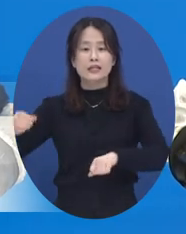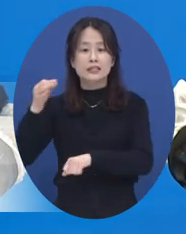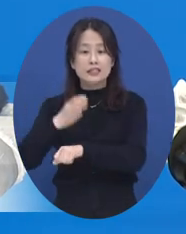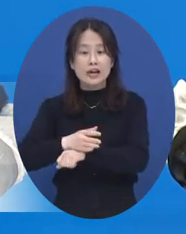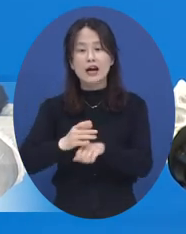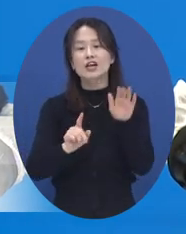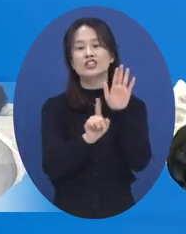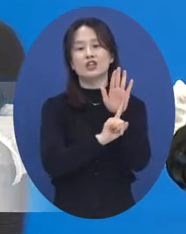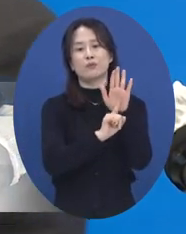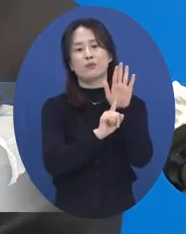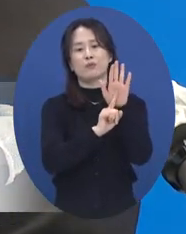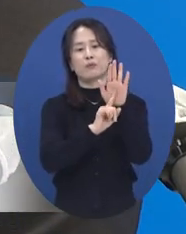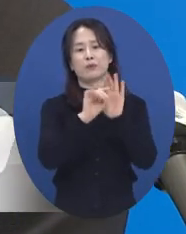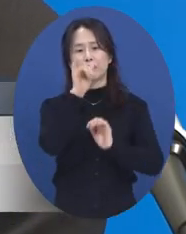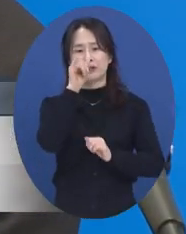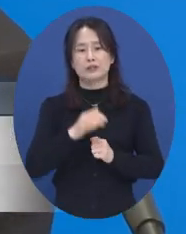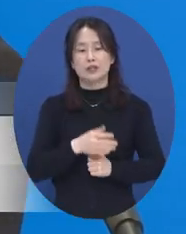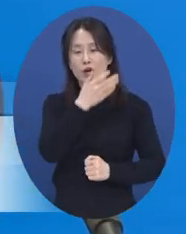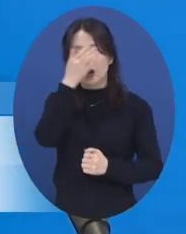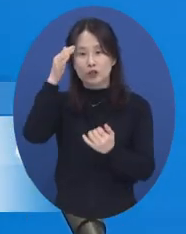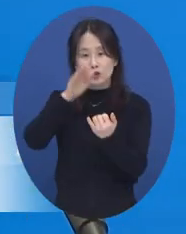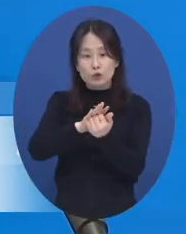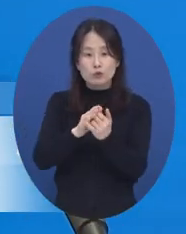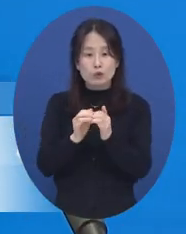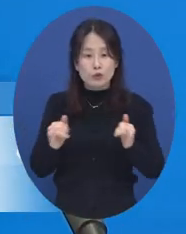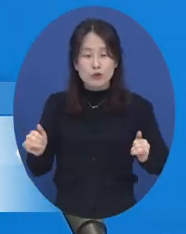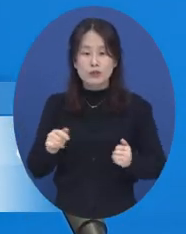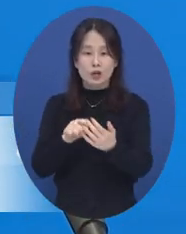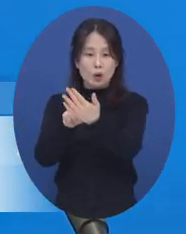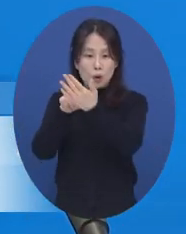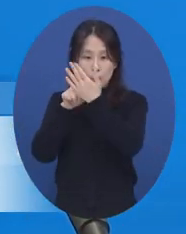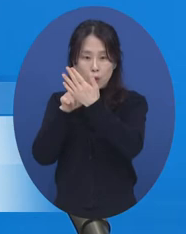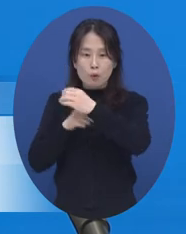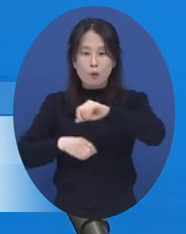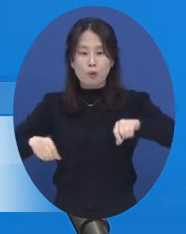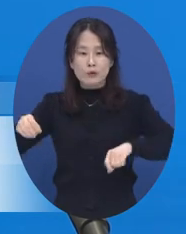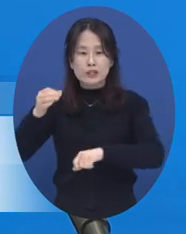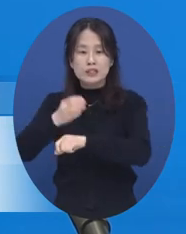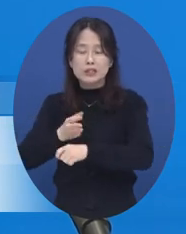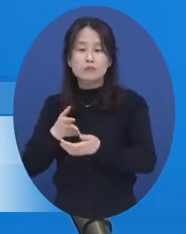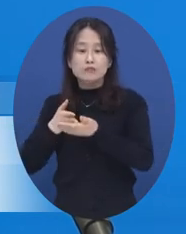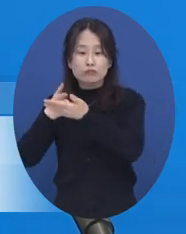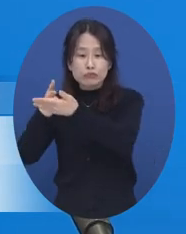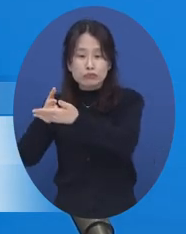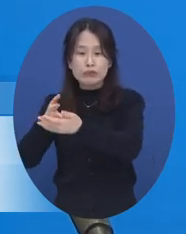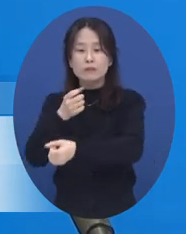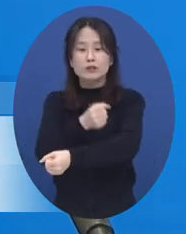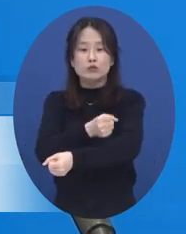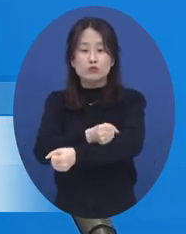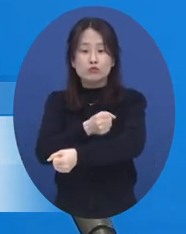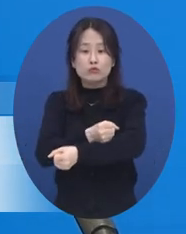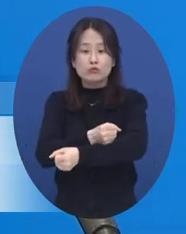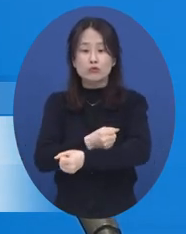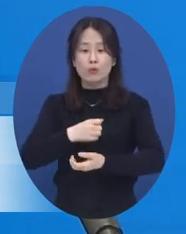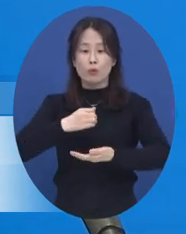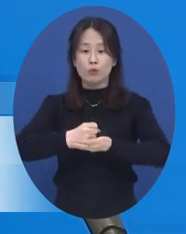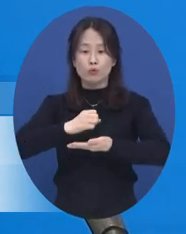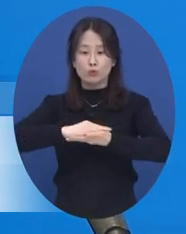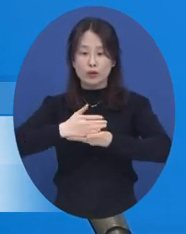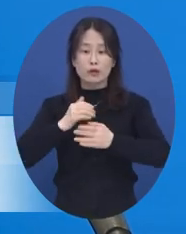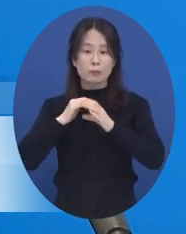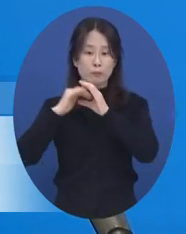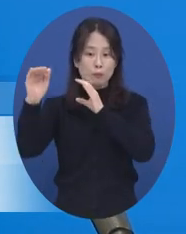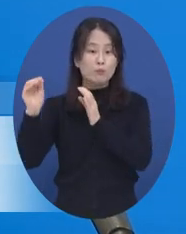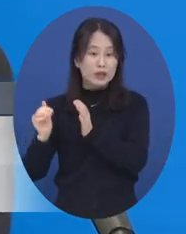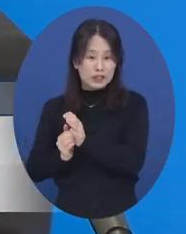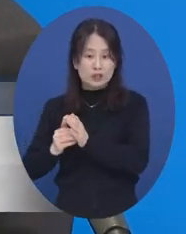구매를 게시합니다. 청소년이 이를 보고 대리 구매를 의뢰하면은 수수료를 계좌